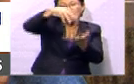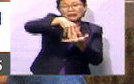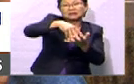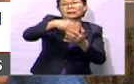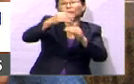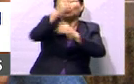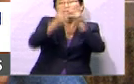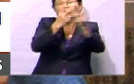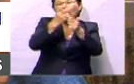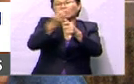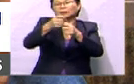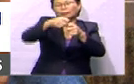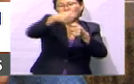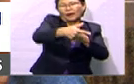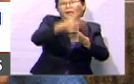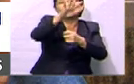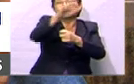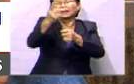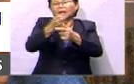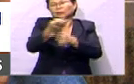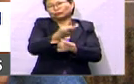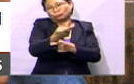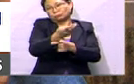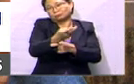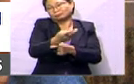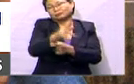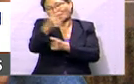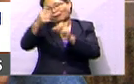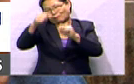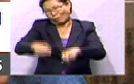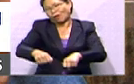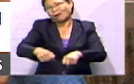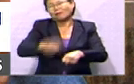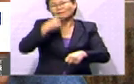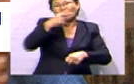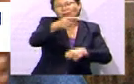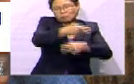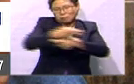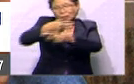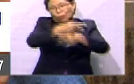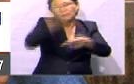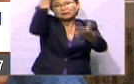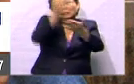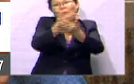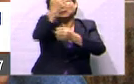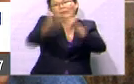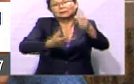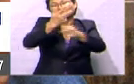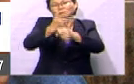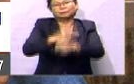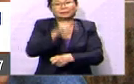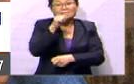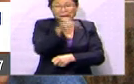atau denda RM5,000 atau kedua-duanya. Selain itu boleh dikenakan perintah pengawasan sehingga 3 tahun.